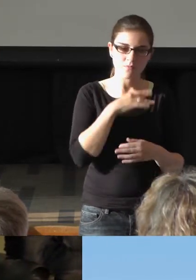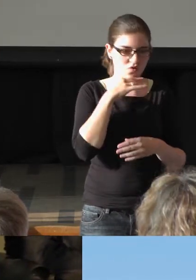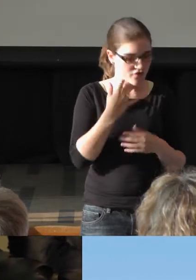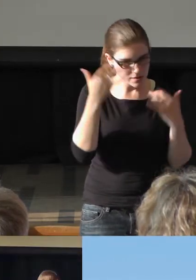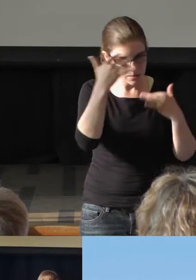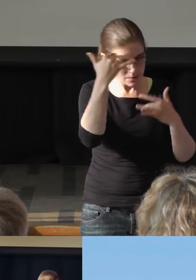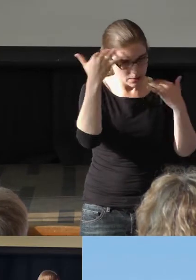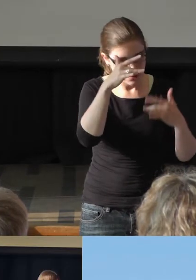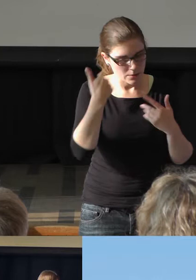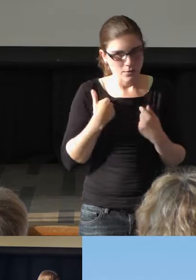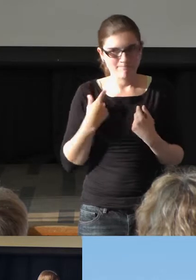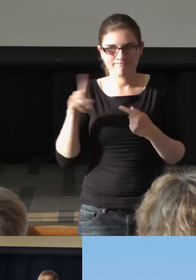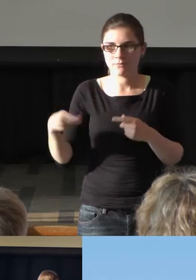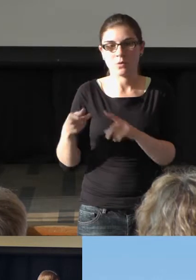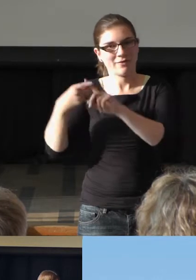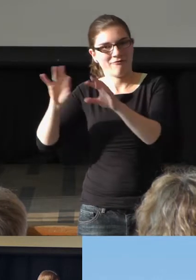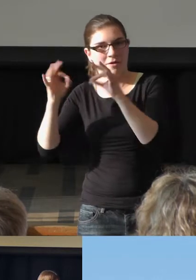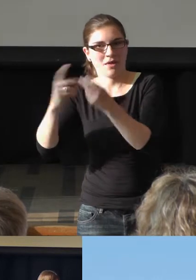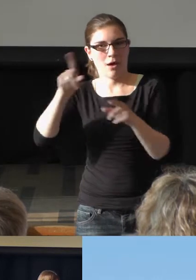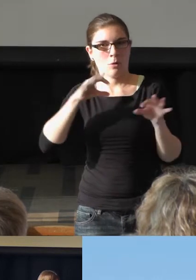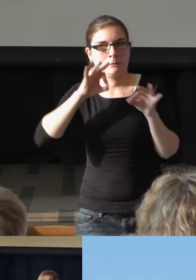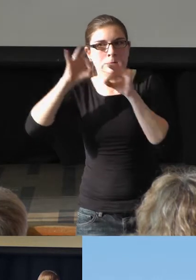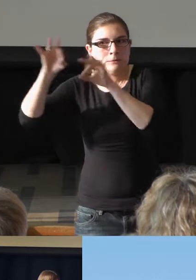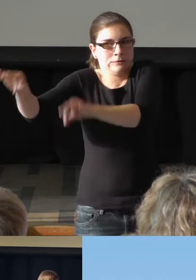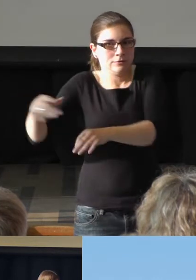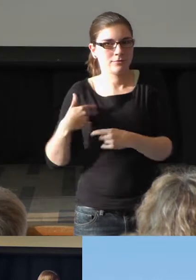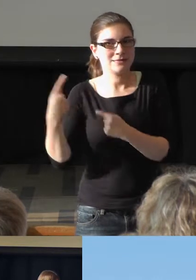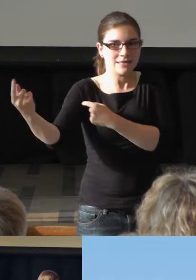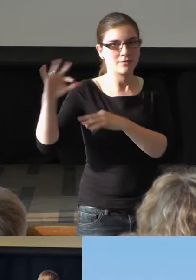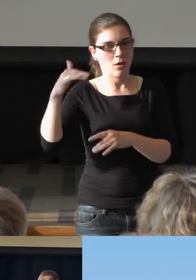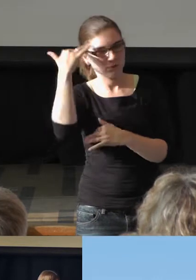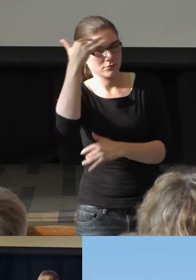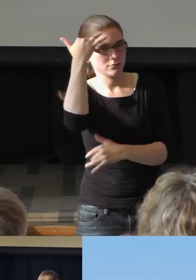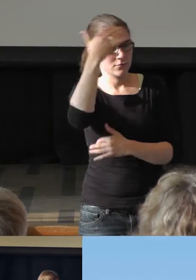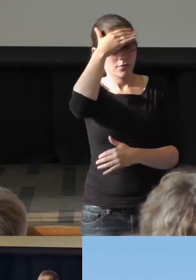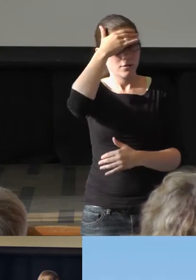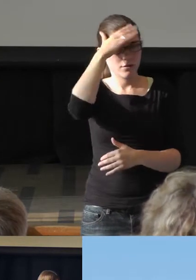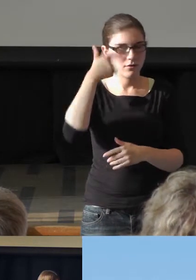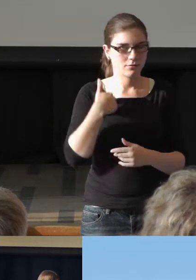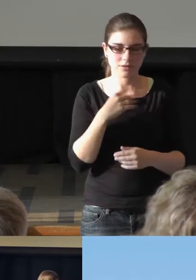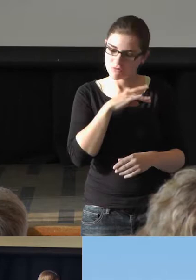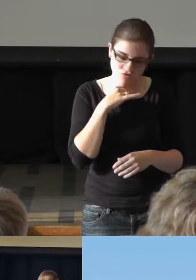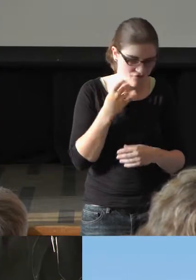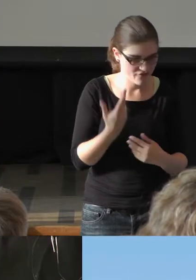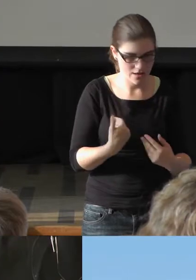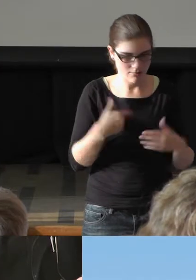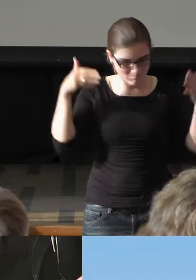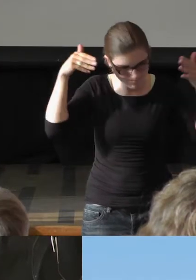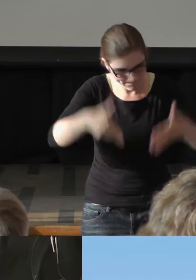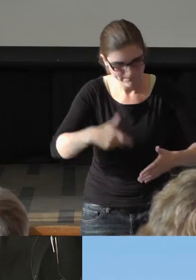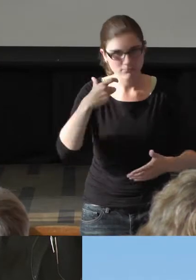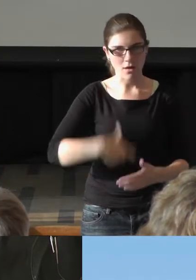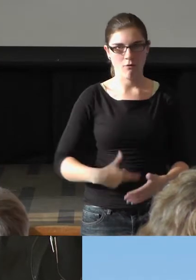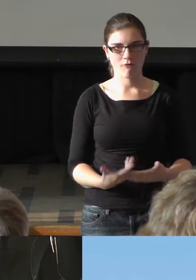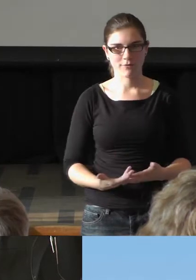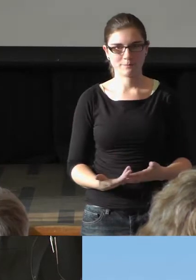auch im eigenen Interesse. Man schaut an Abgründe, die man besser nicht reingeschaut hätte. Sie